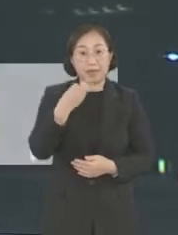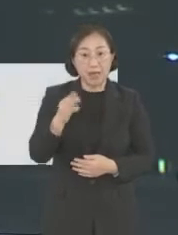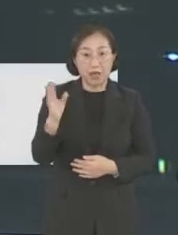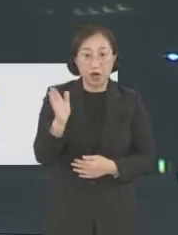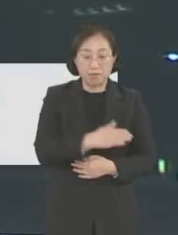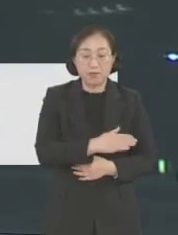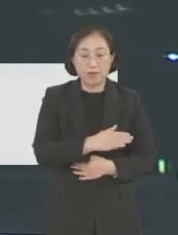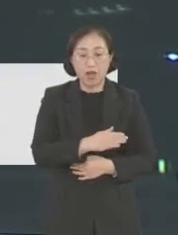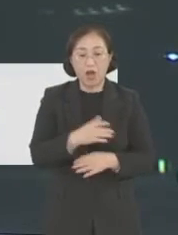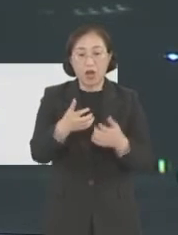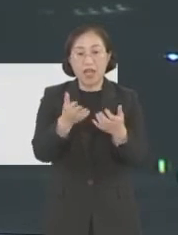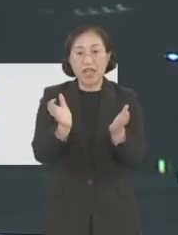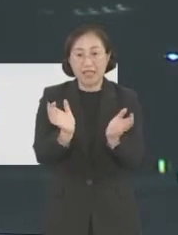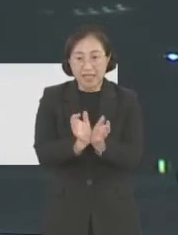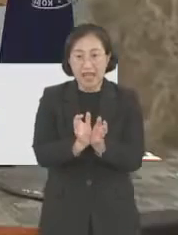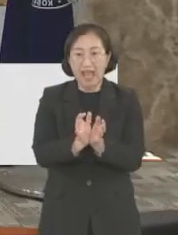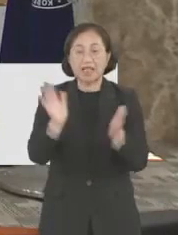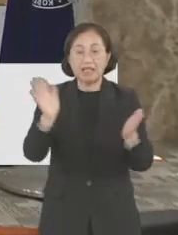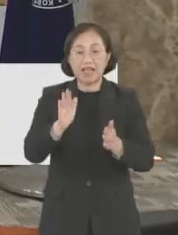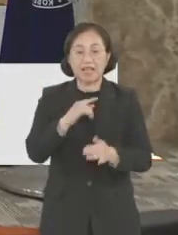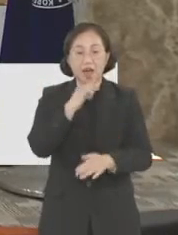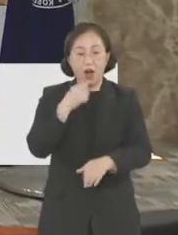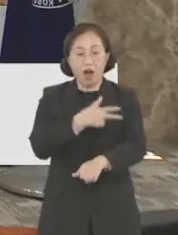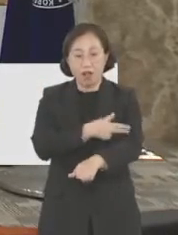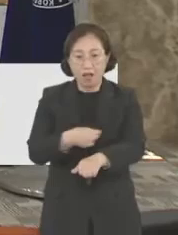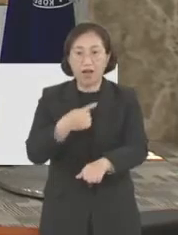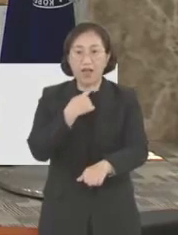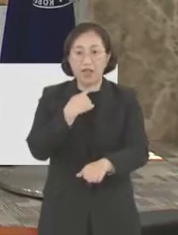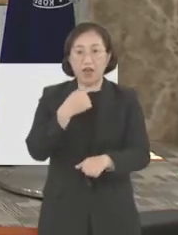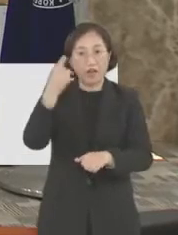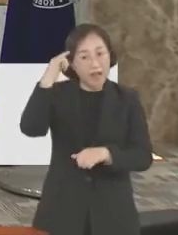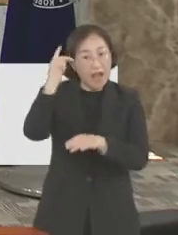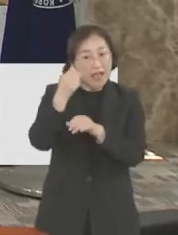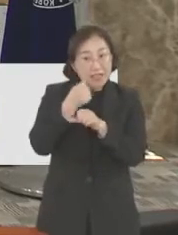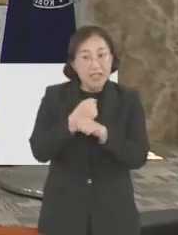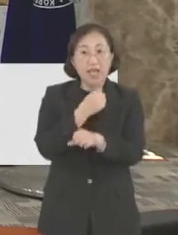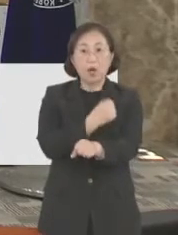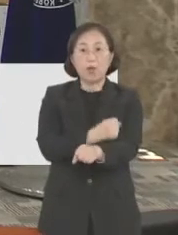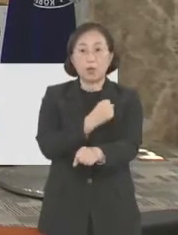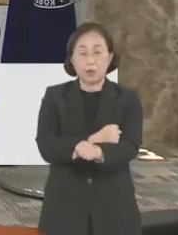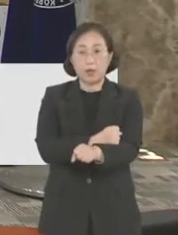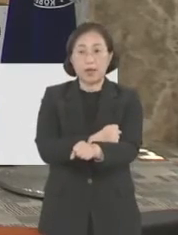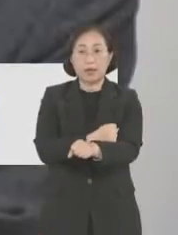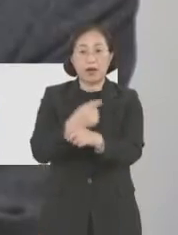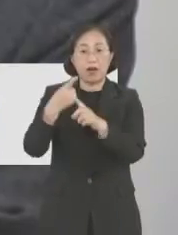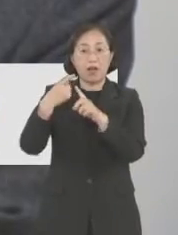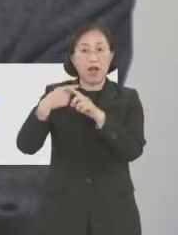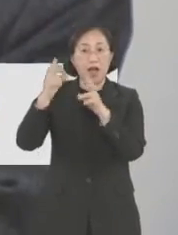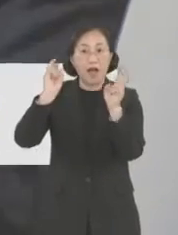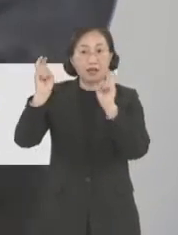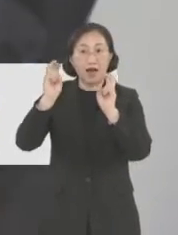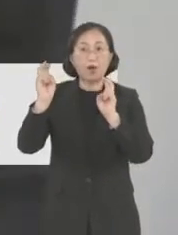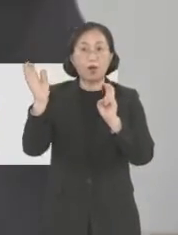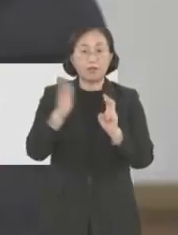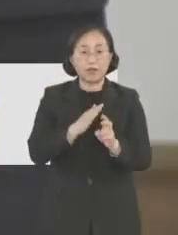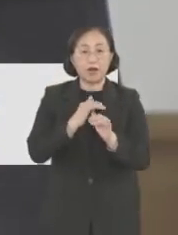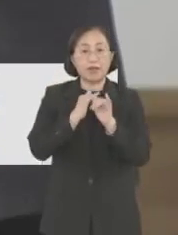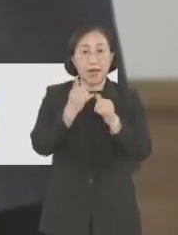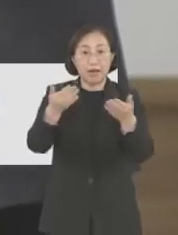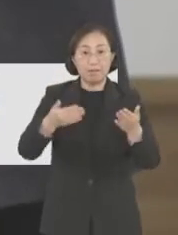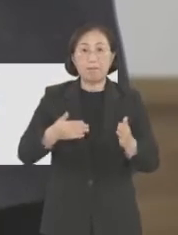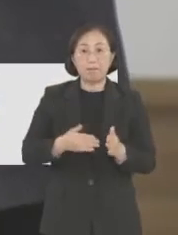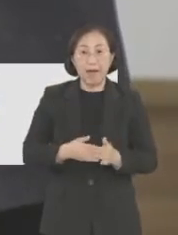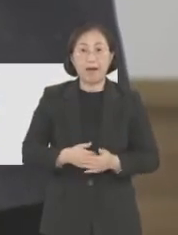2013년부터 단체 헌혈을 정기적으로 실시해왔던 카이스트가 공을 인정받아 대한적십자사로부터 혈액사업 유공 표창을